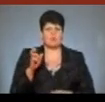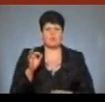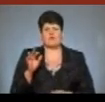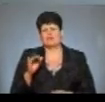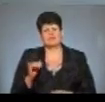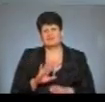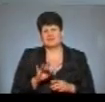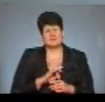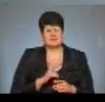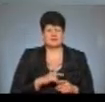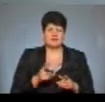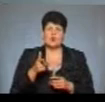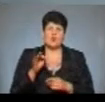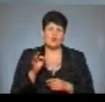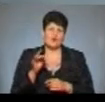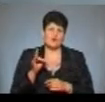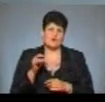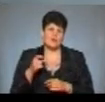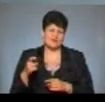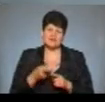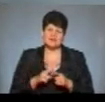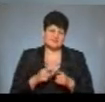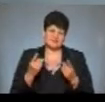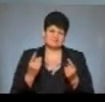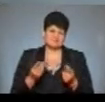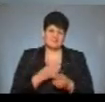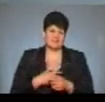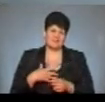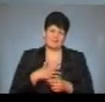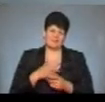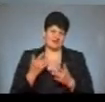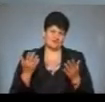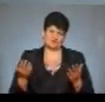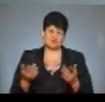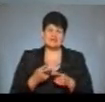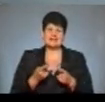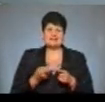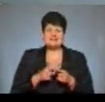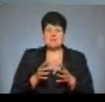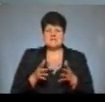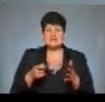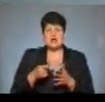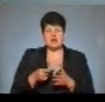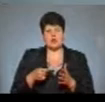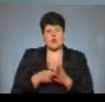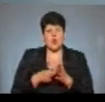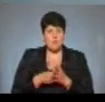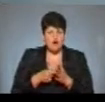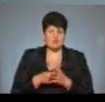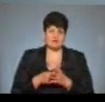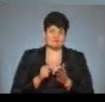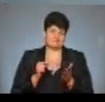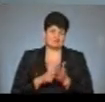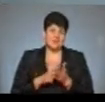не суттєво. Ну, горох – це не суттєва культура, і воно більш для кормових цілей, але